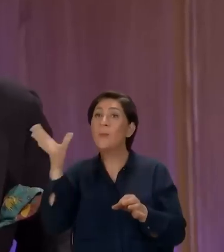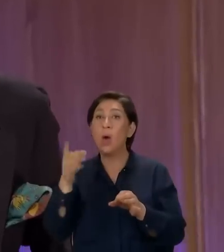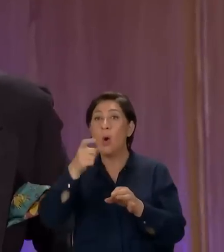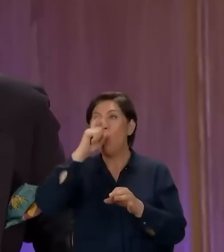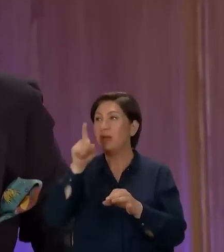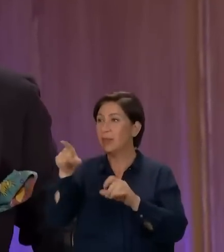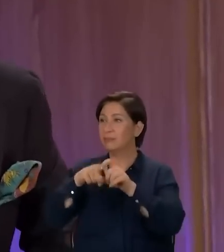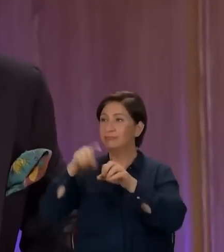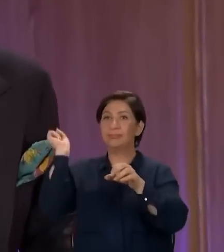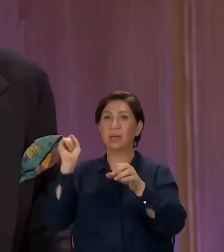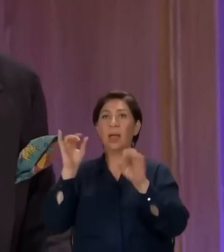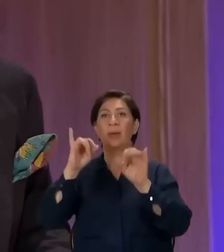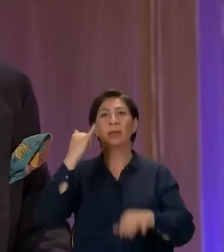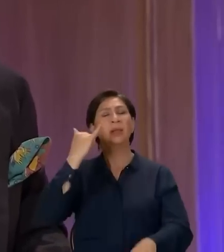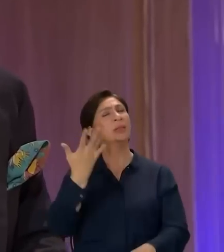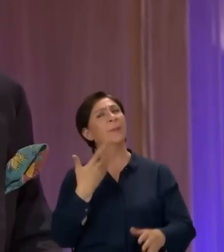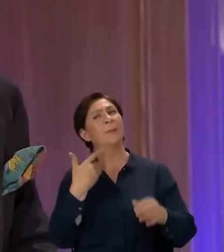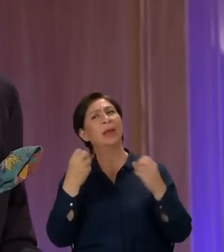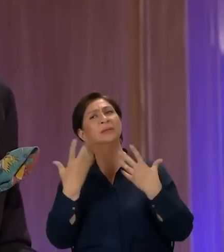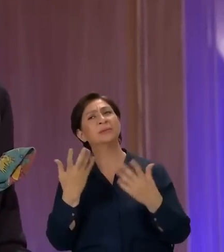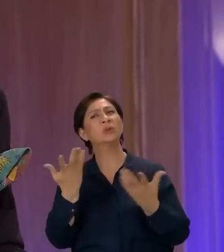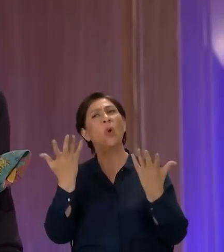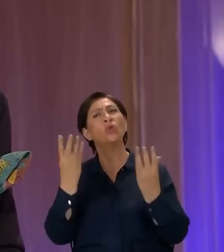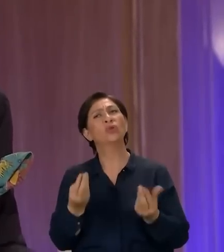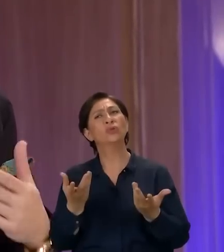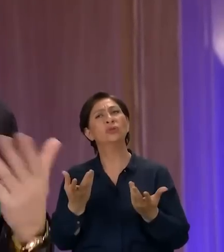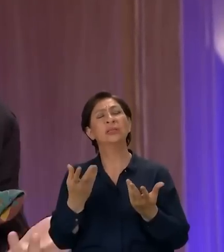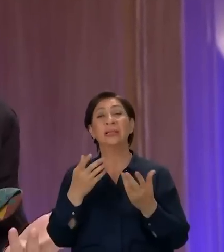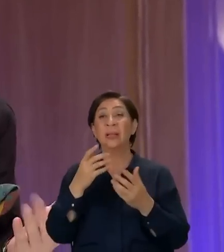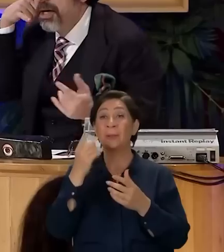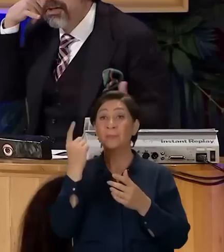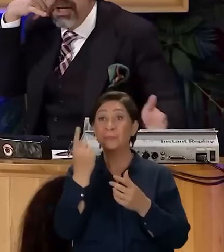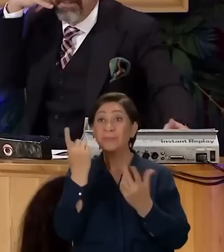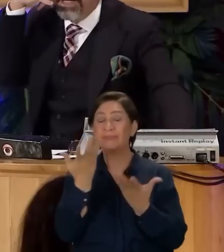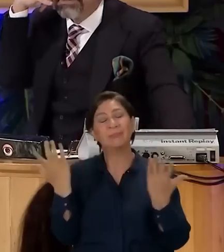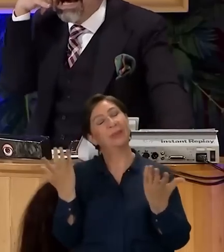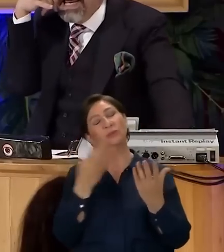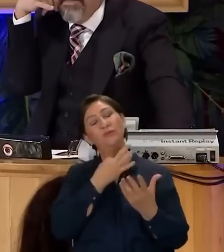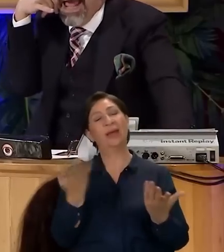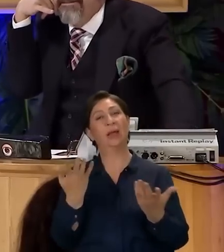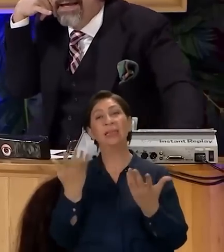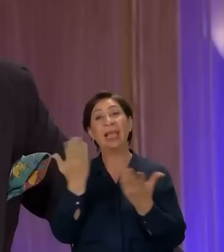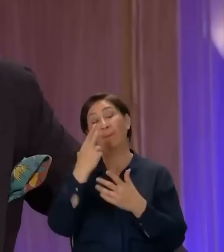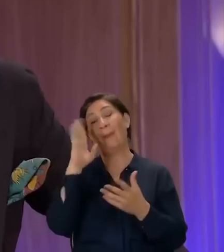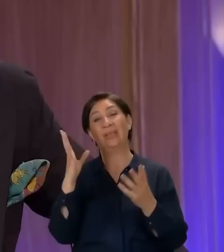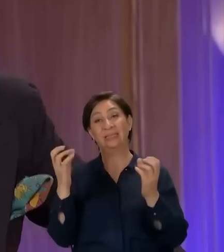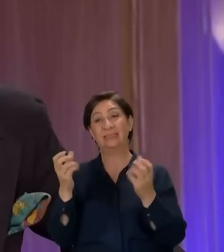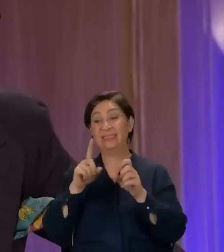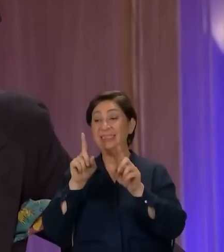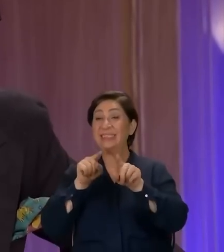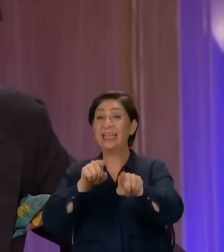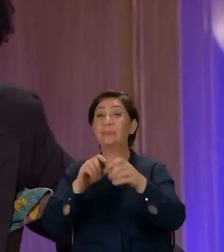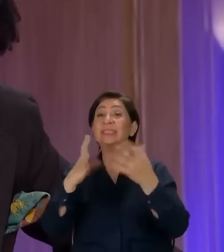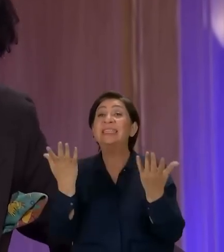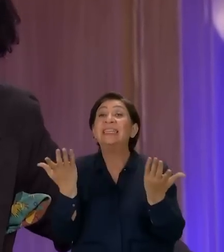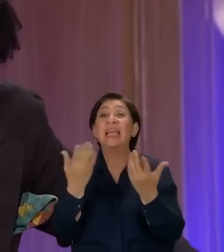Okan Bayülgen senin takibi bıraktı. Hemen telefon açıyor. Niye bıraktın abi? Ne oldu da bıraktın? Bir de yasajı anla. Niye bıraktın? Yani neyi beğenmedin de bıraktın? Hayır,